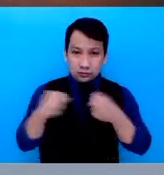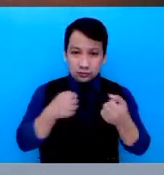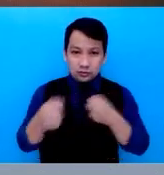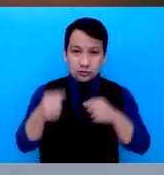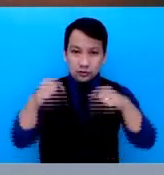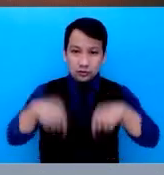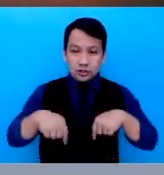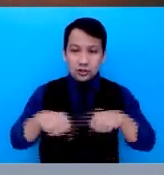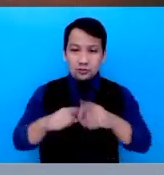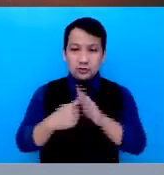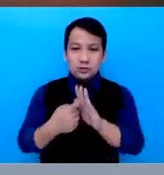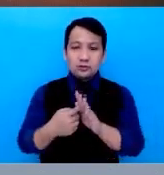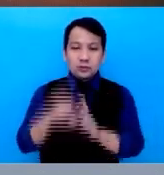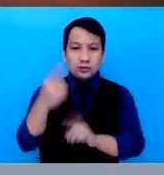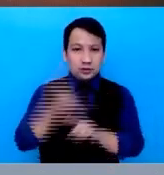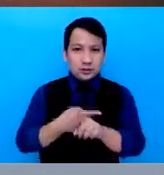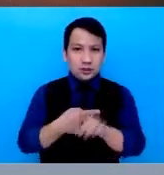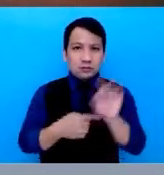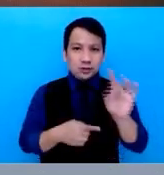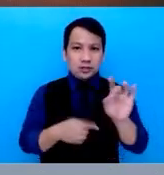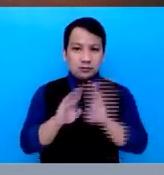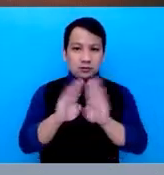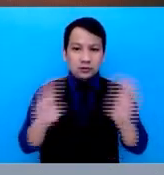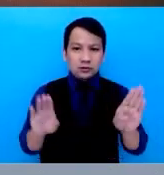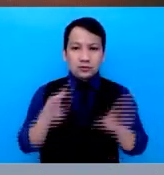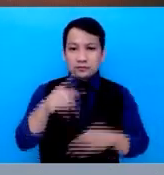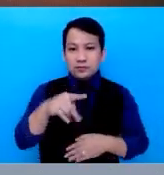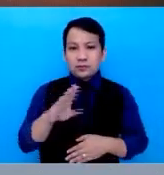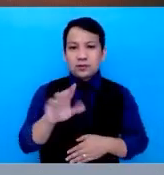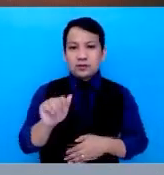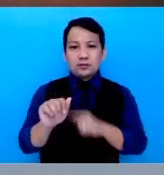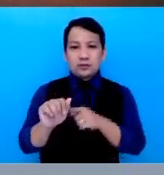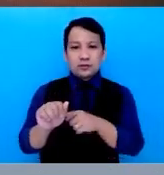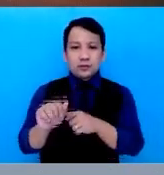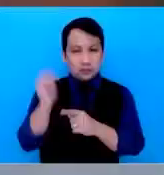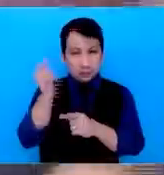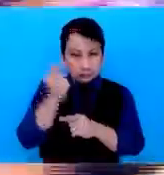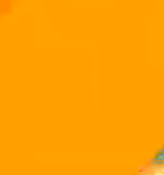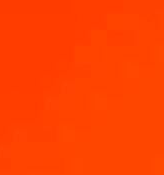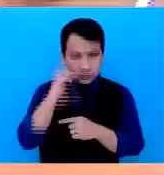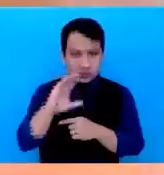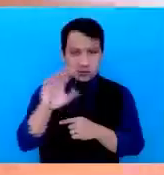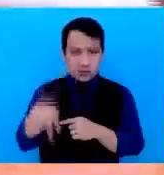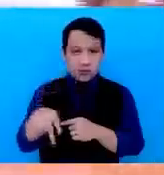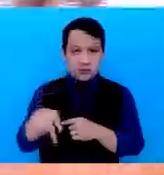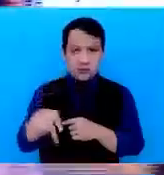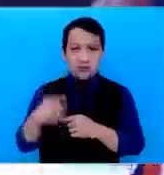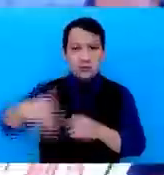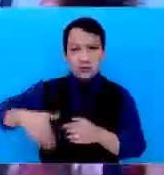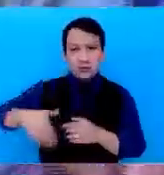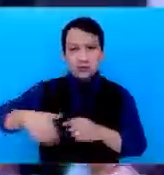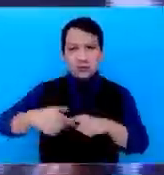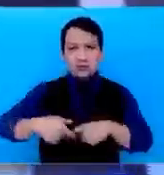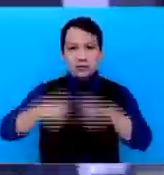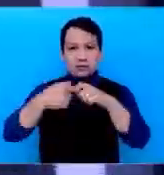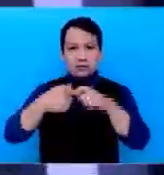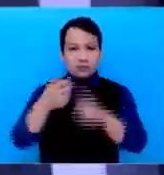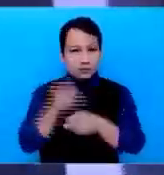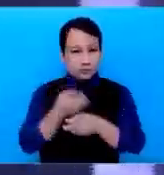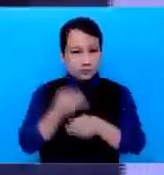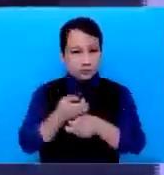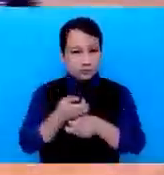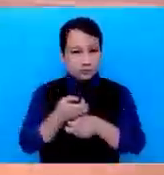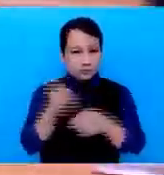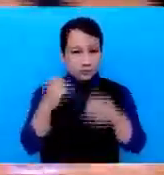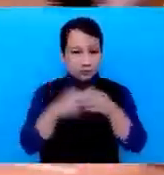Nausog sa December 8 ang pagbubukas ng inaabangang PBA Governor's Cup. Na-delay ang conference dahil sa pahirapan ng pagpasok ng mga